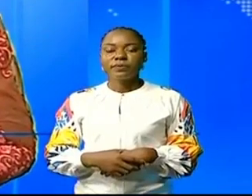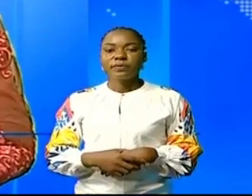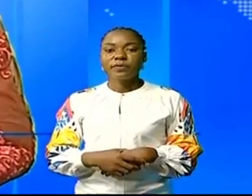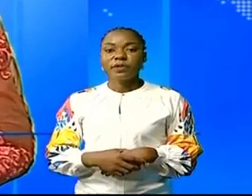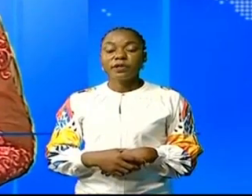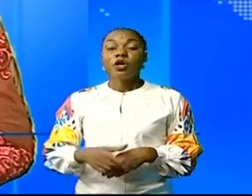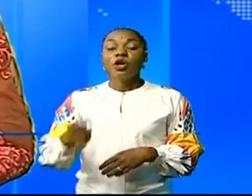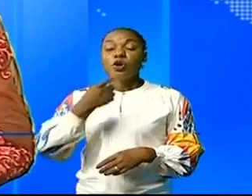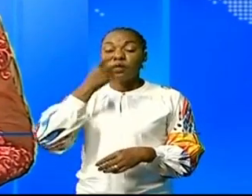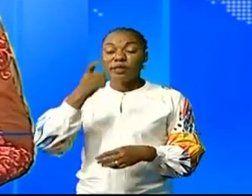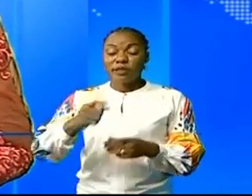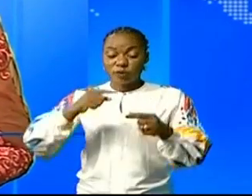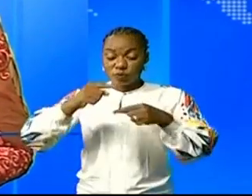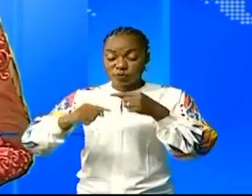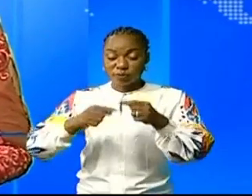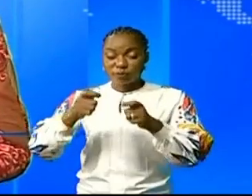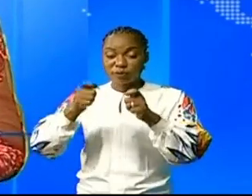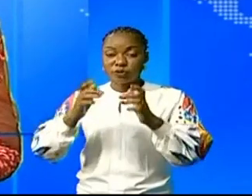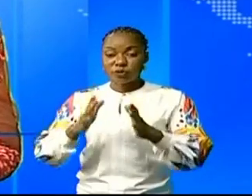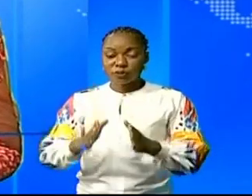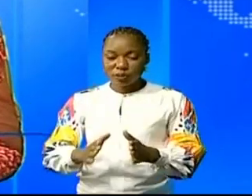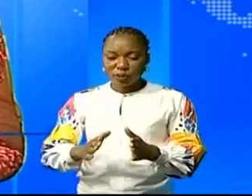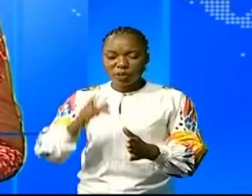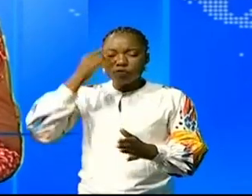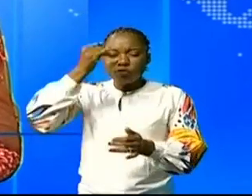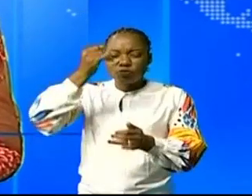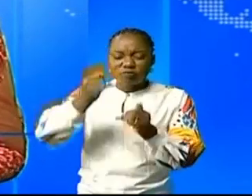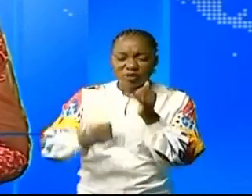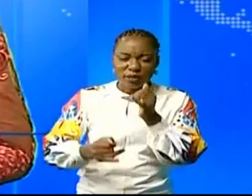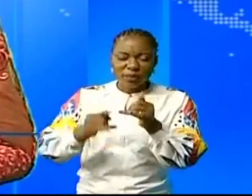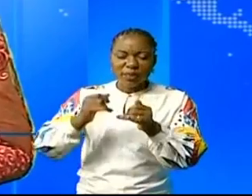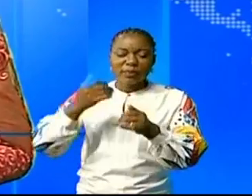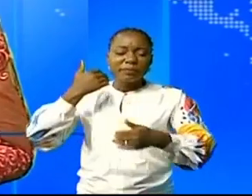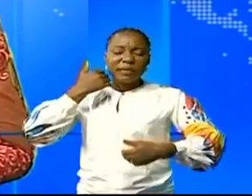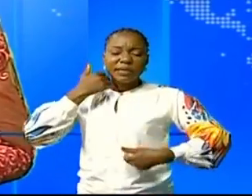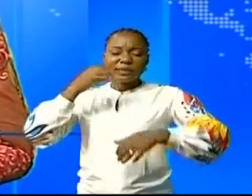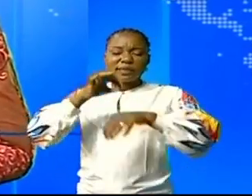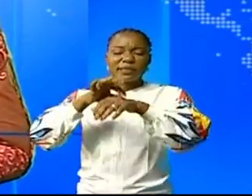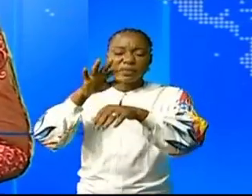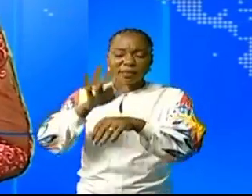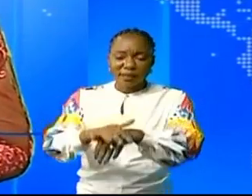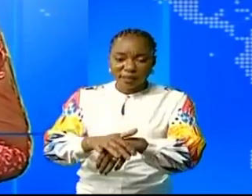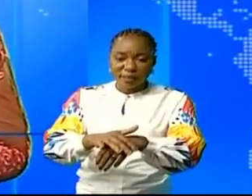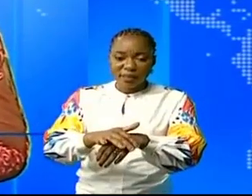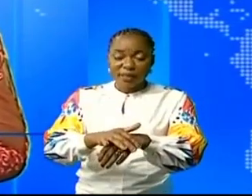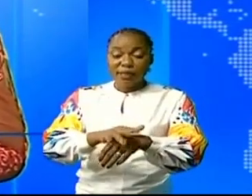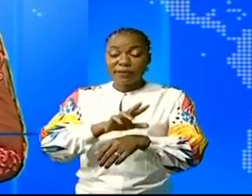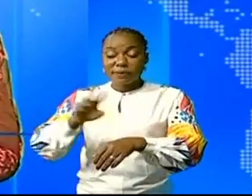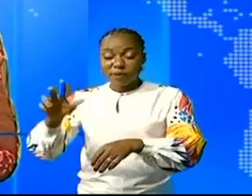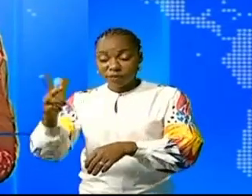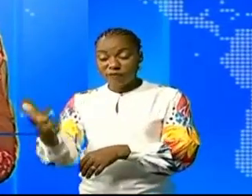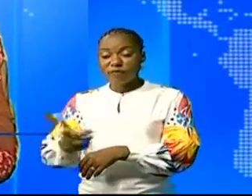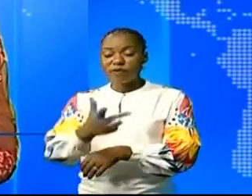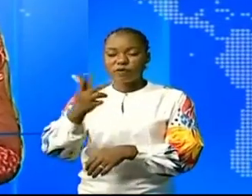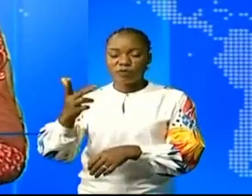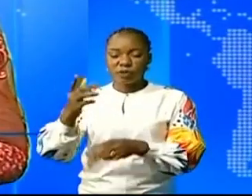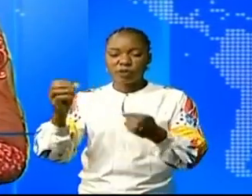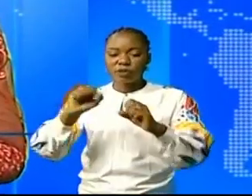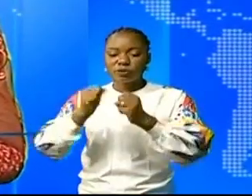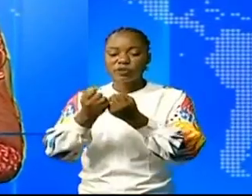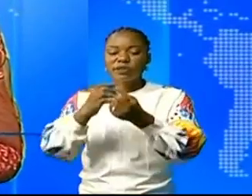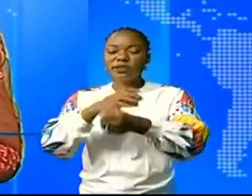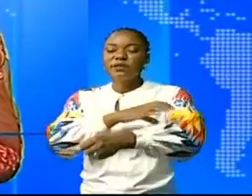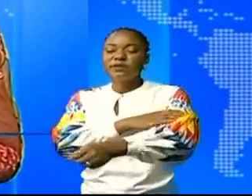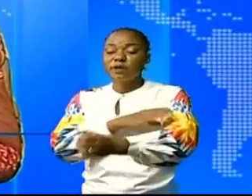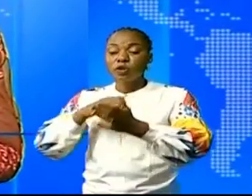Je vous le disais, l'objectif est d'éradiquer le paludisme en RDC d'ici 2023. La société civile contre